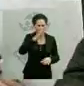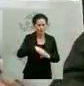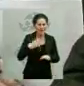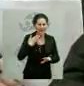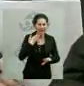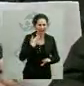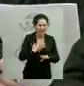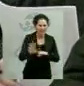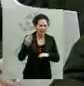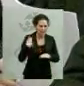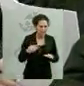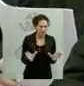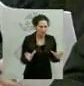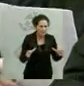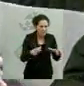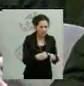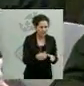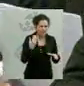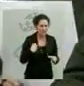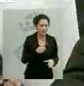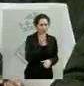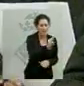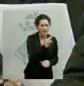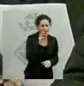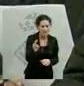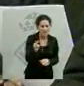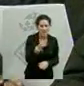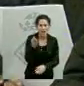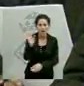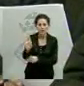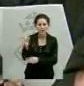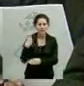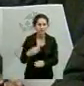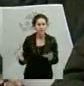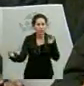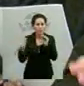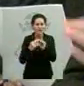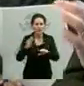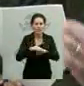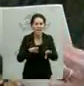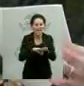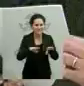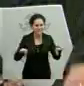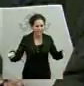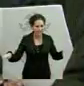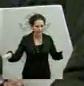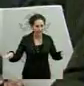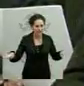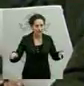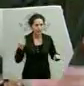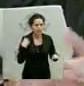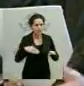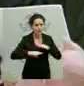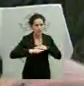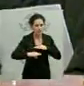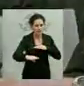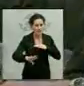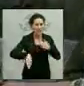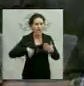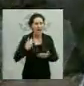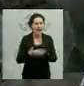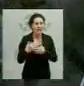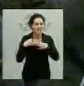minoritària, el Partit Popular li va oferir un pacte d'estabilitat, un pacte d'estabilitat fins a arribar a